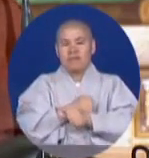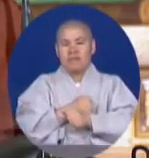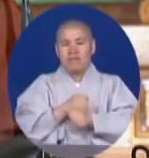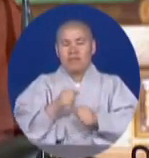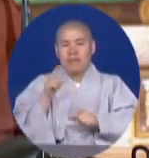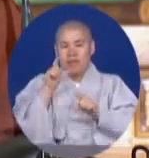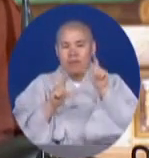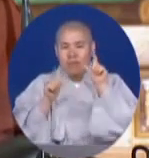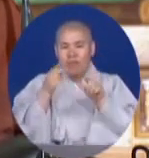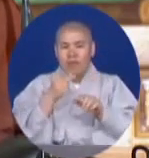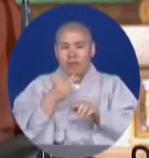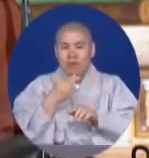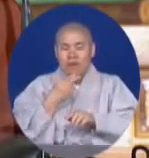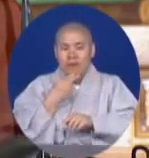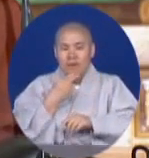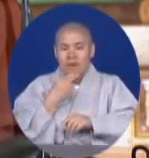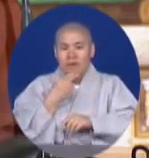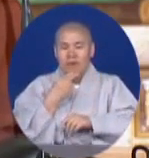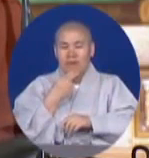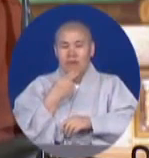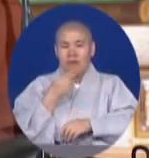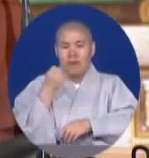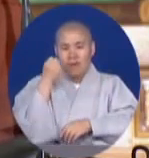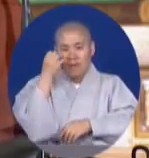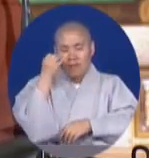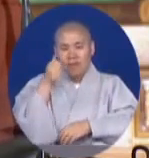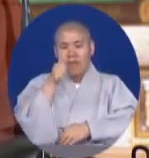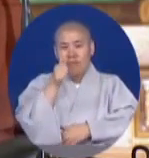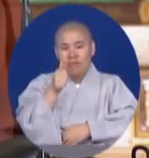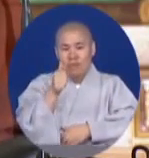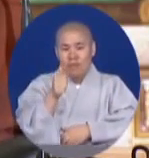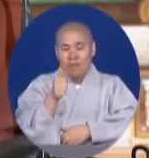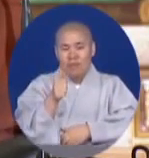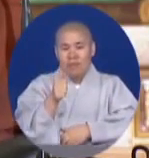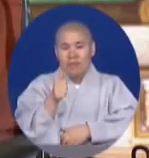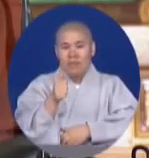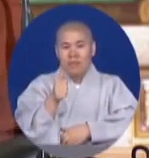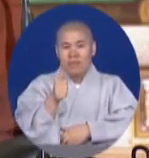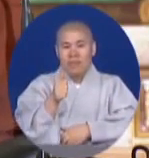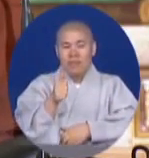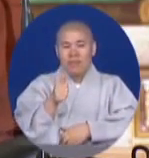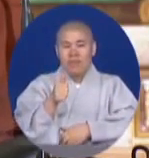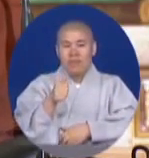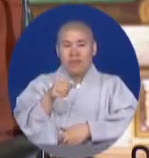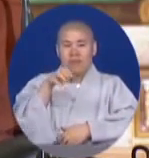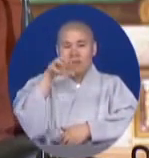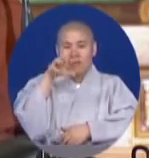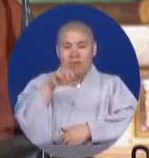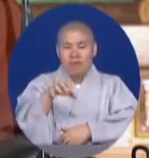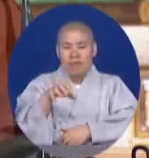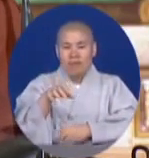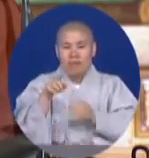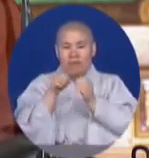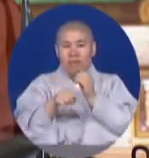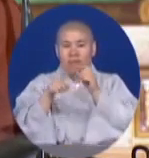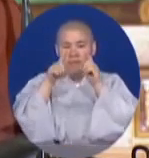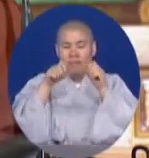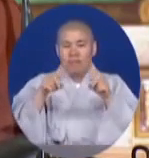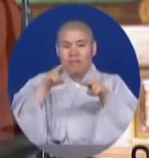이렇게 모양 없이 현묘한 하나의 주인공이 도량에 턱